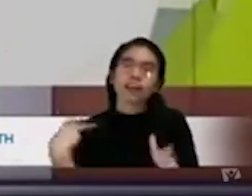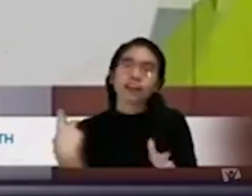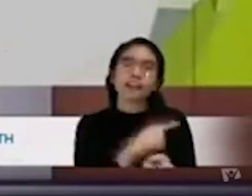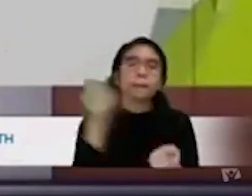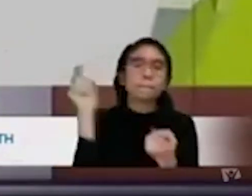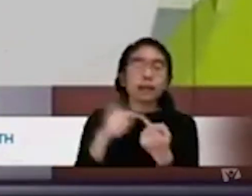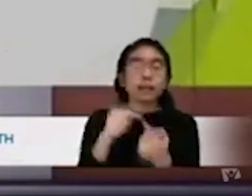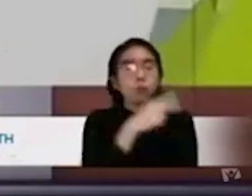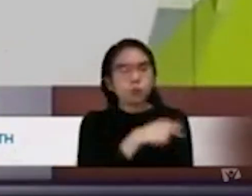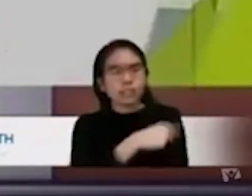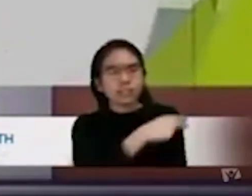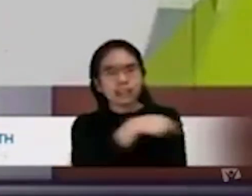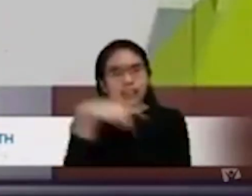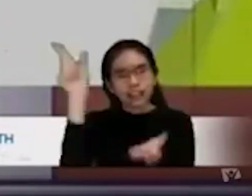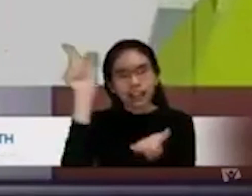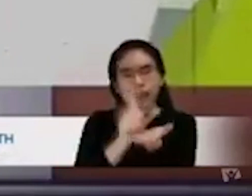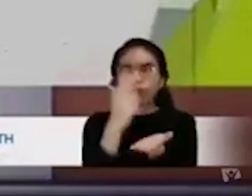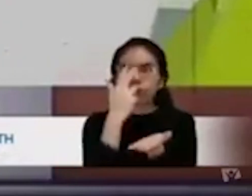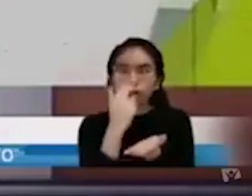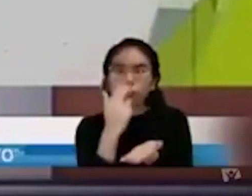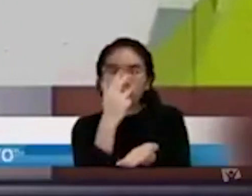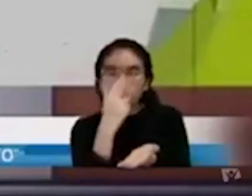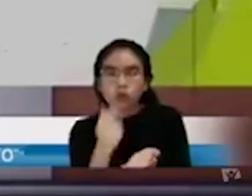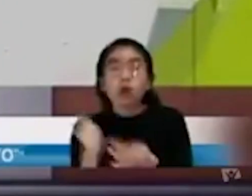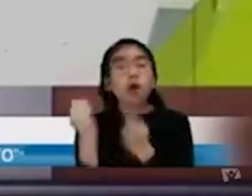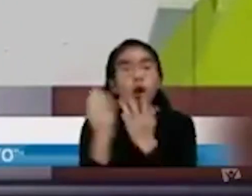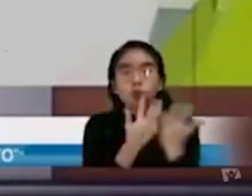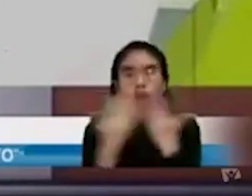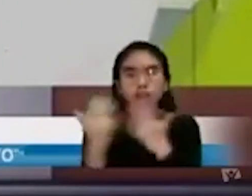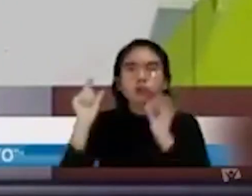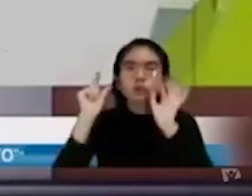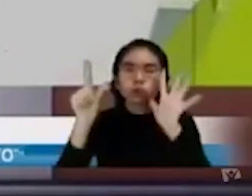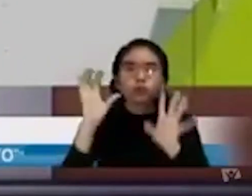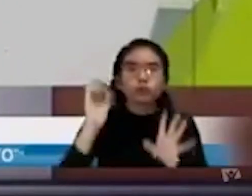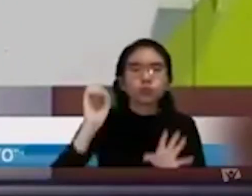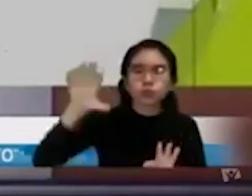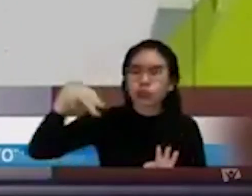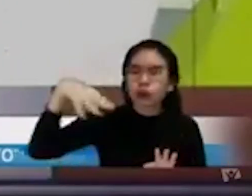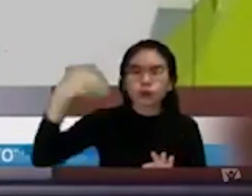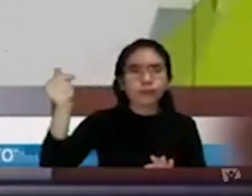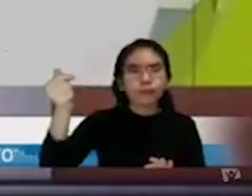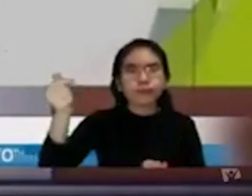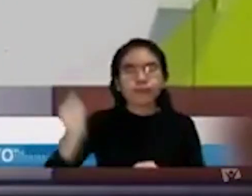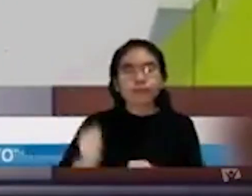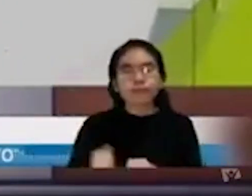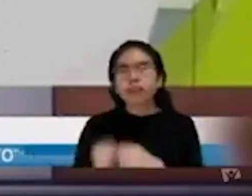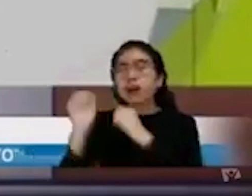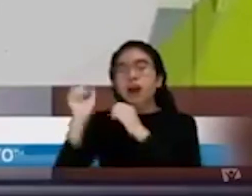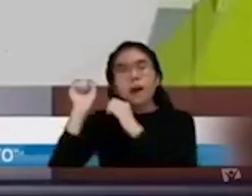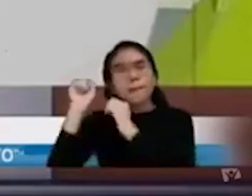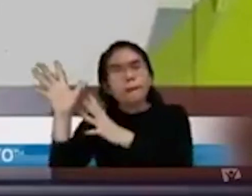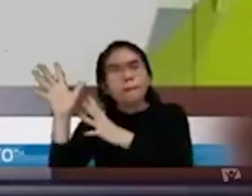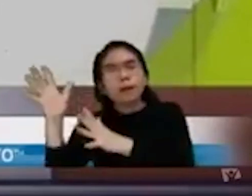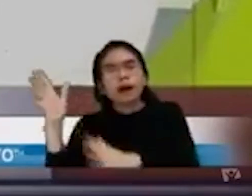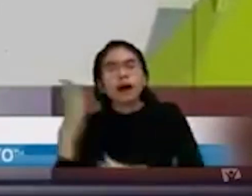Di ulang tahunnya yang ke-70 tahun ini. Ya Bapa, aku mau supaya dimanapun